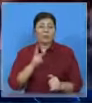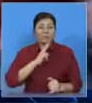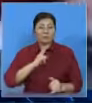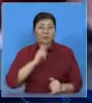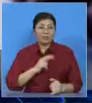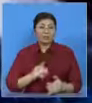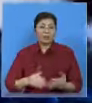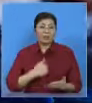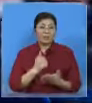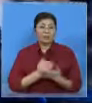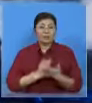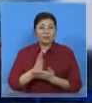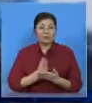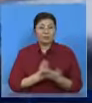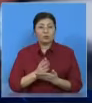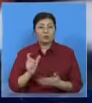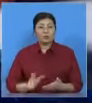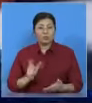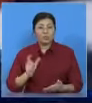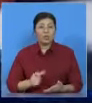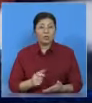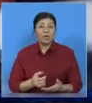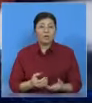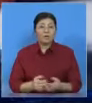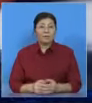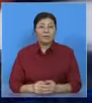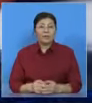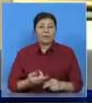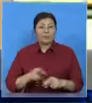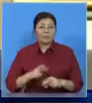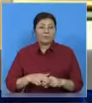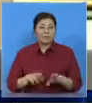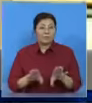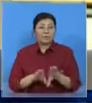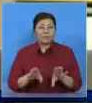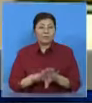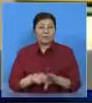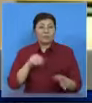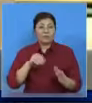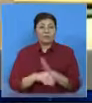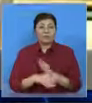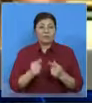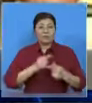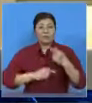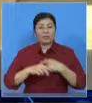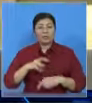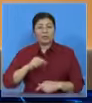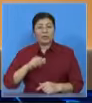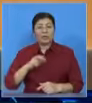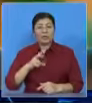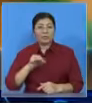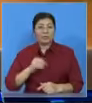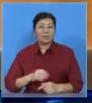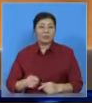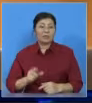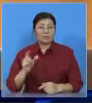пакета, предусмотреть возможность получения дополнительных доходов и, соответственно, внедрить обратный механизм, когда